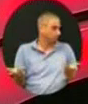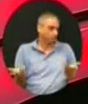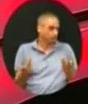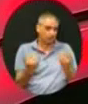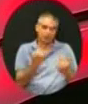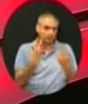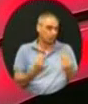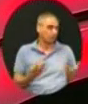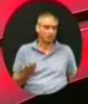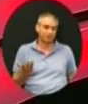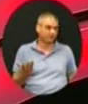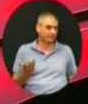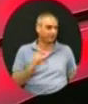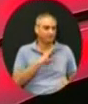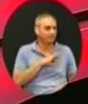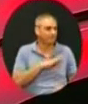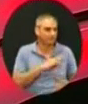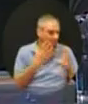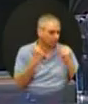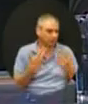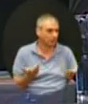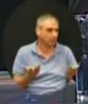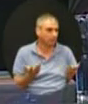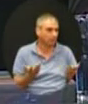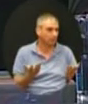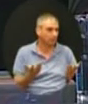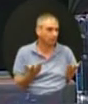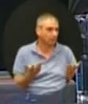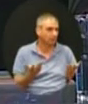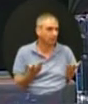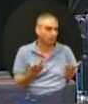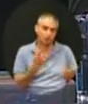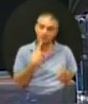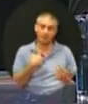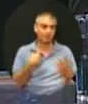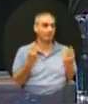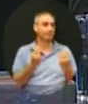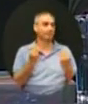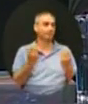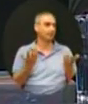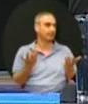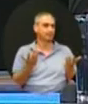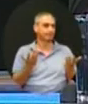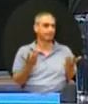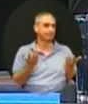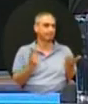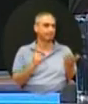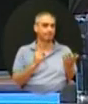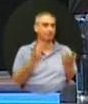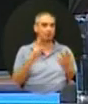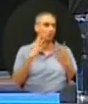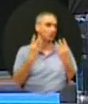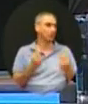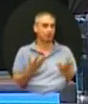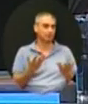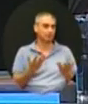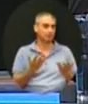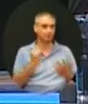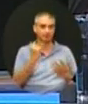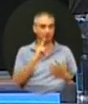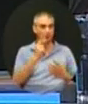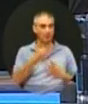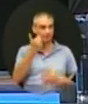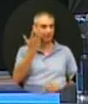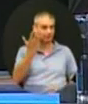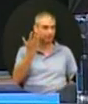שגרירים זה תמיד טוב הרי מי מרוויח מזה שאיין שגרירים אני מניח שאומרים עלינו דברים לא יותר טובים אמנם לא